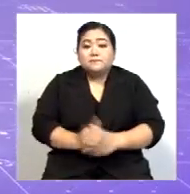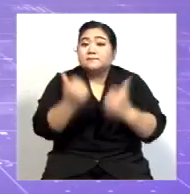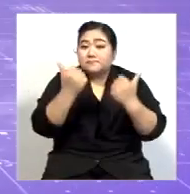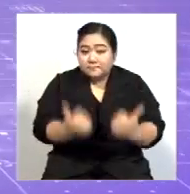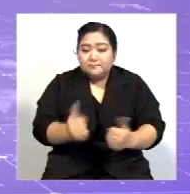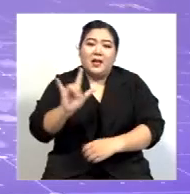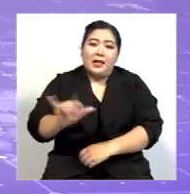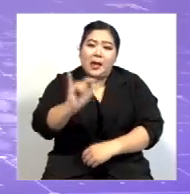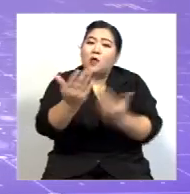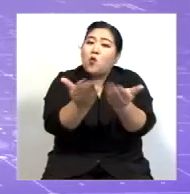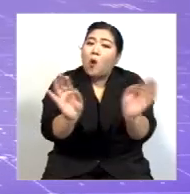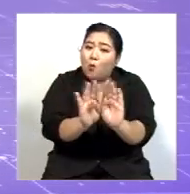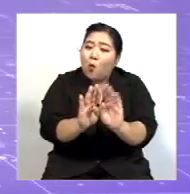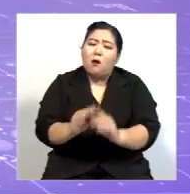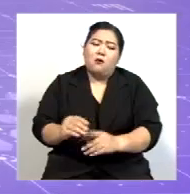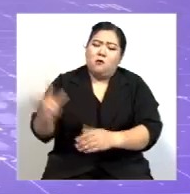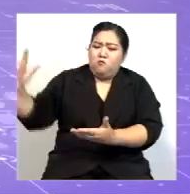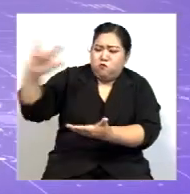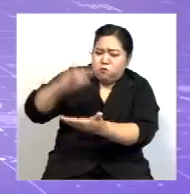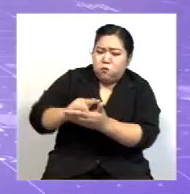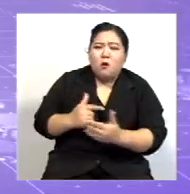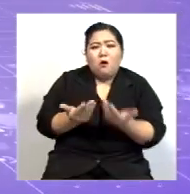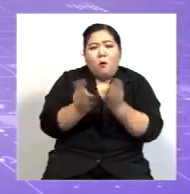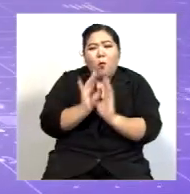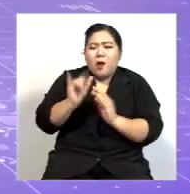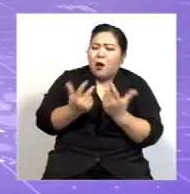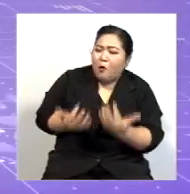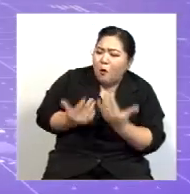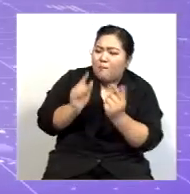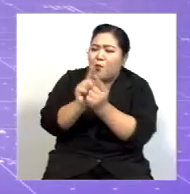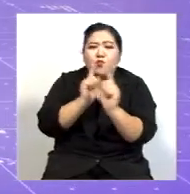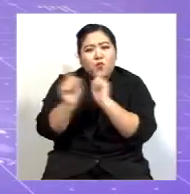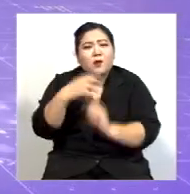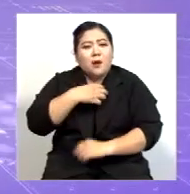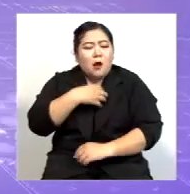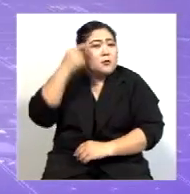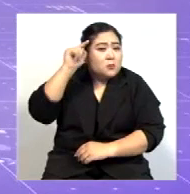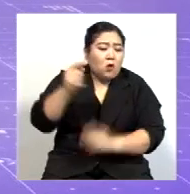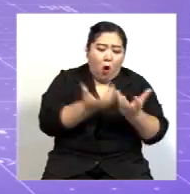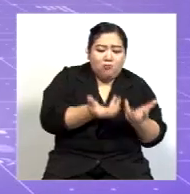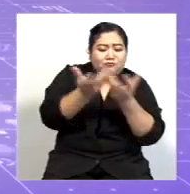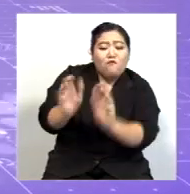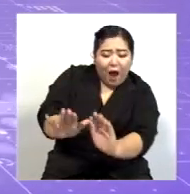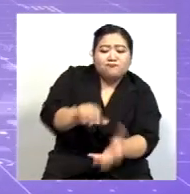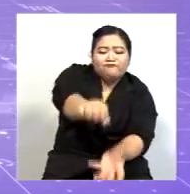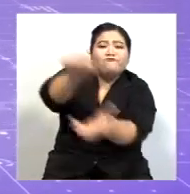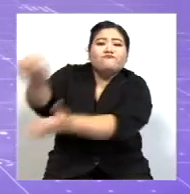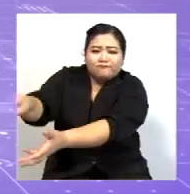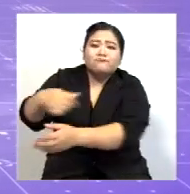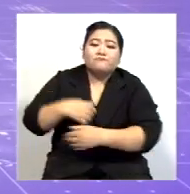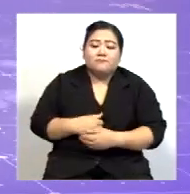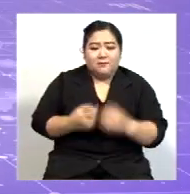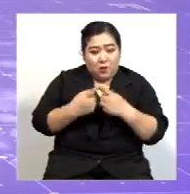นี้เนี่ยบรรดาญาติๆของคนที่เดินทางกลับมาก็ได้ไปติดต่อเพื่อที่จะพูดคุยแล้วก็เอาของเนี่ยไปฝากไว้ให้ซึ่งการ